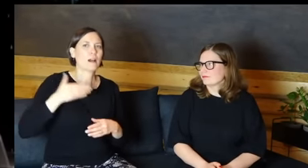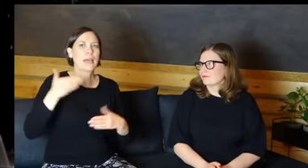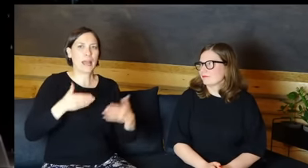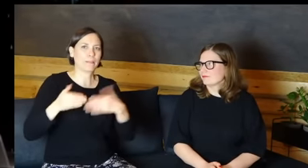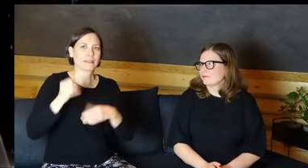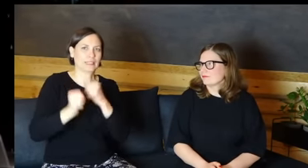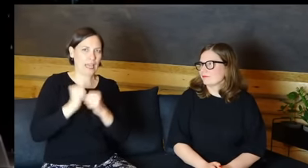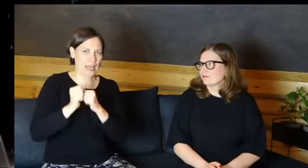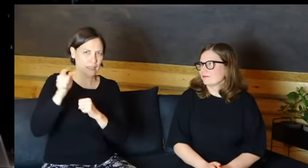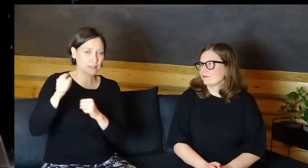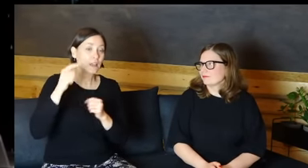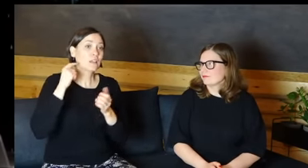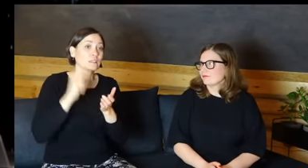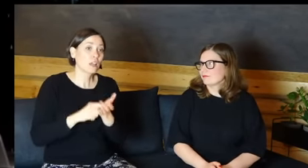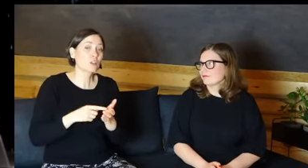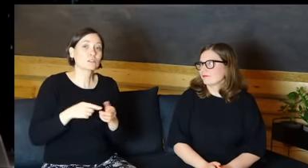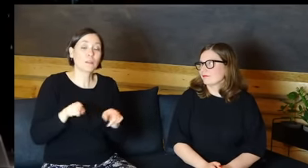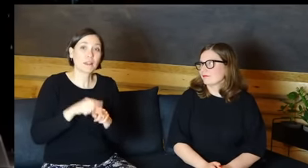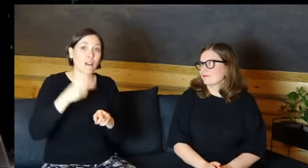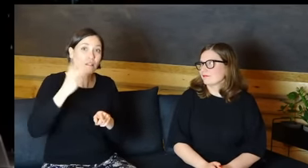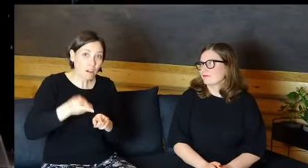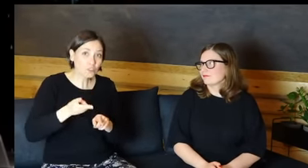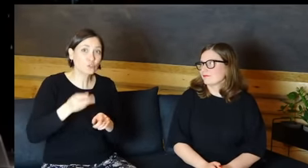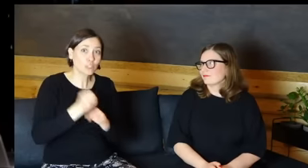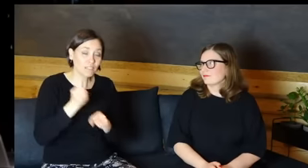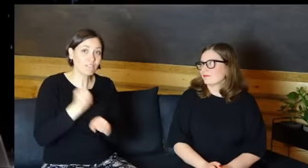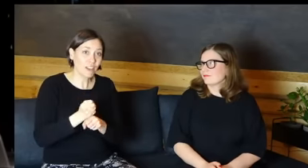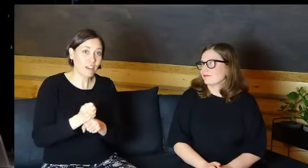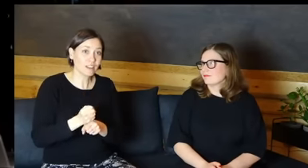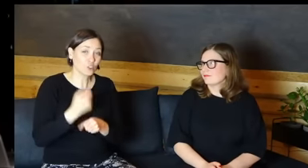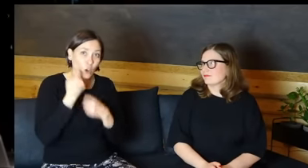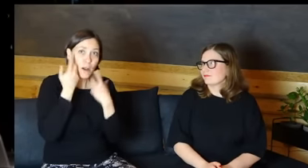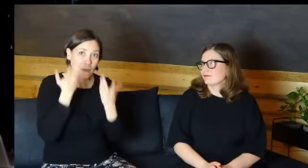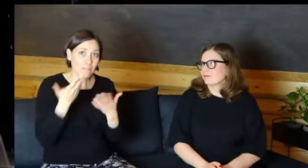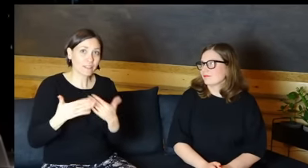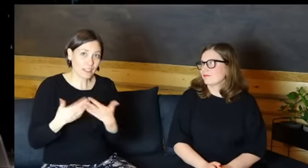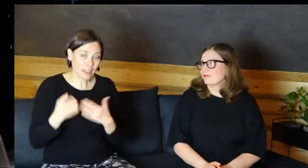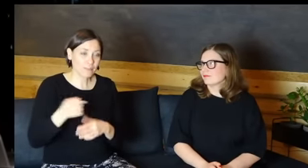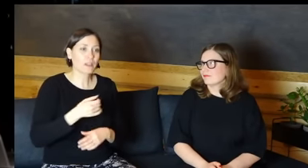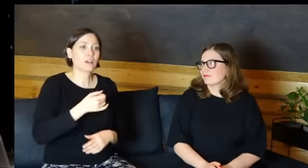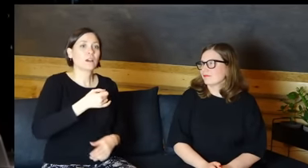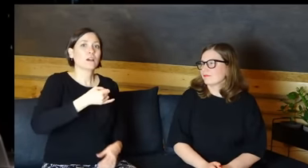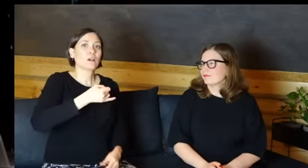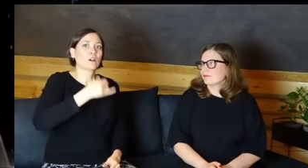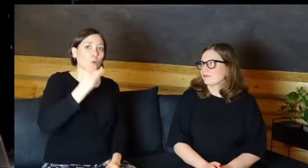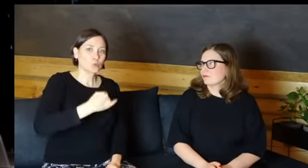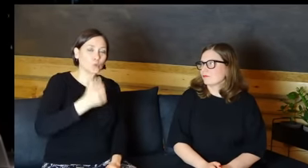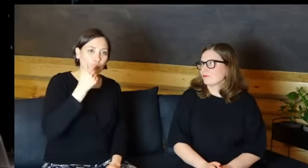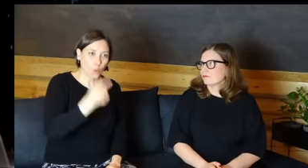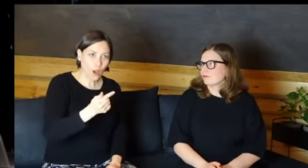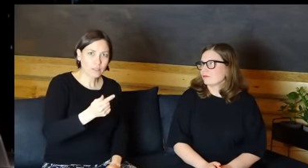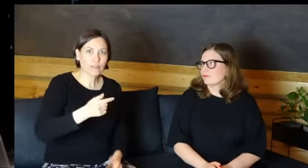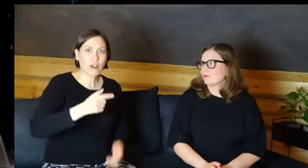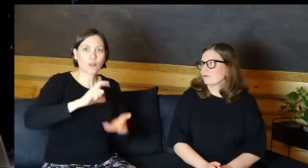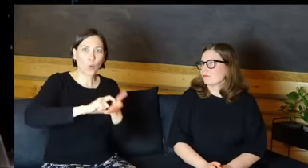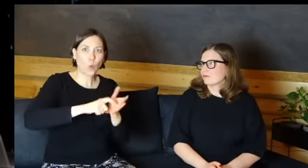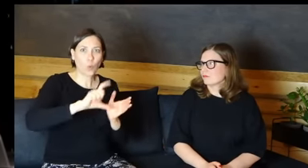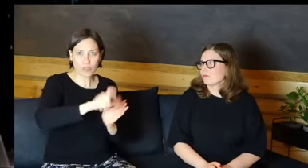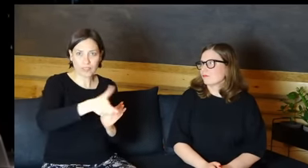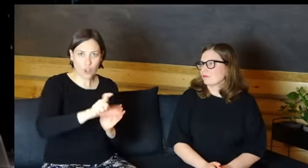20 kiveä päivässä, joka ikinen päivä. Noin 60 000 kuutio betonia käytettiin tänä